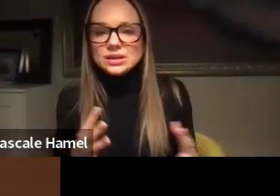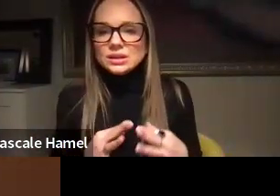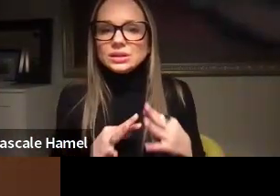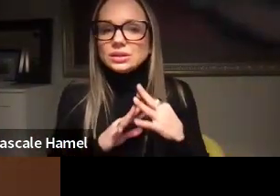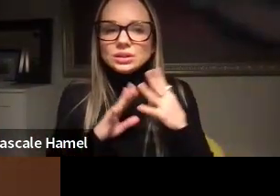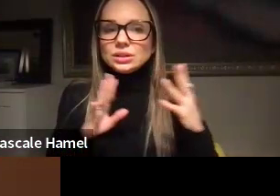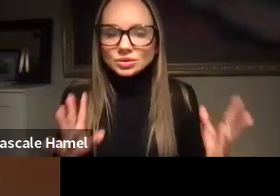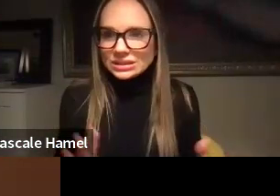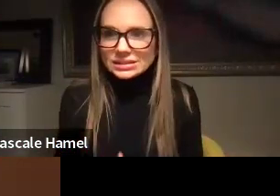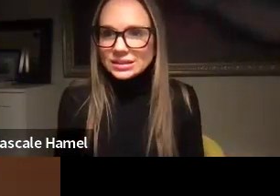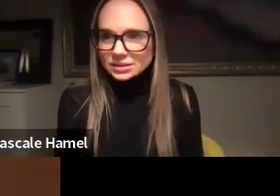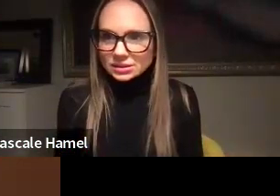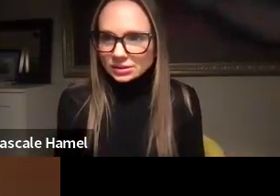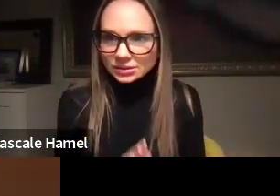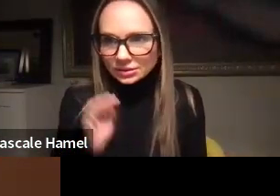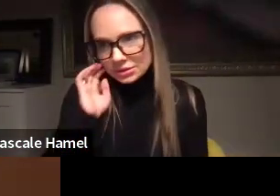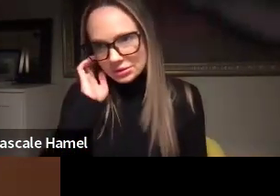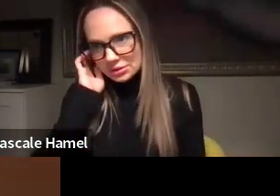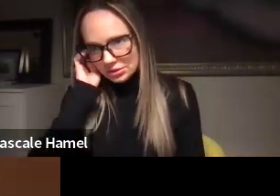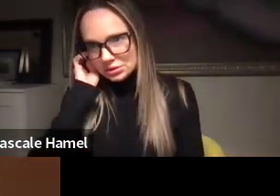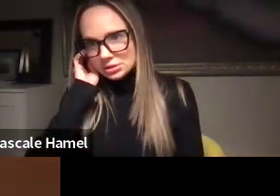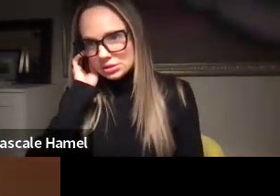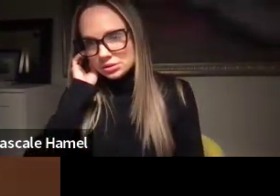style, ils ont des stylistes.